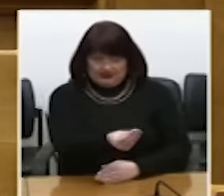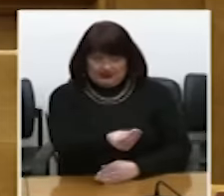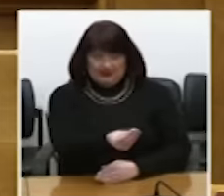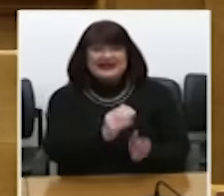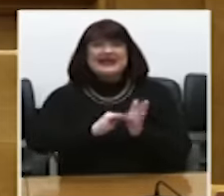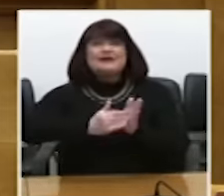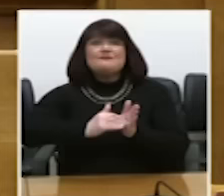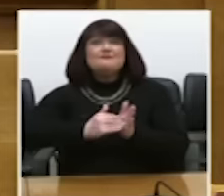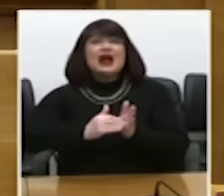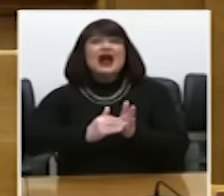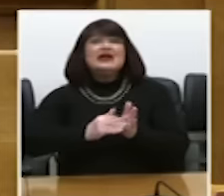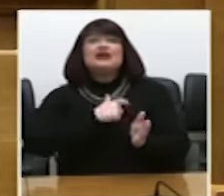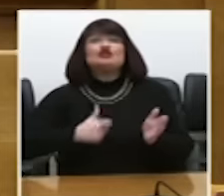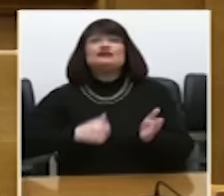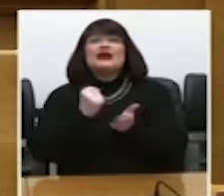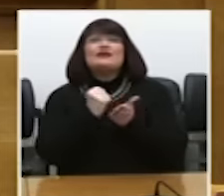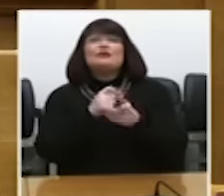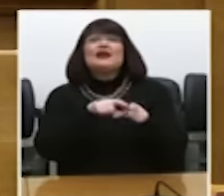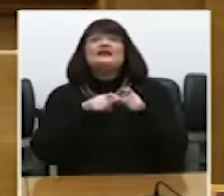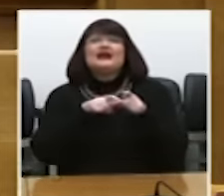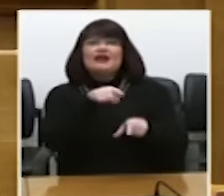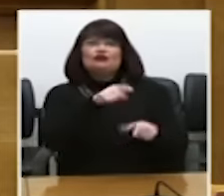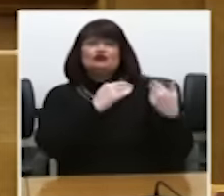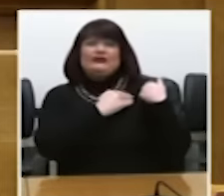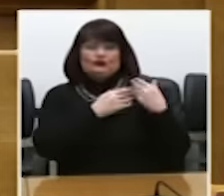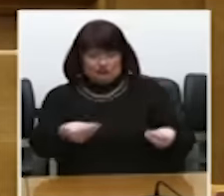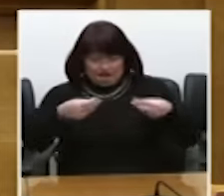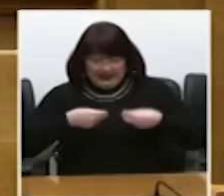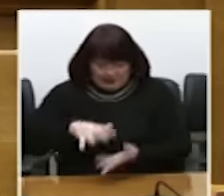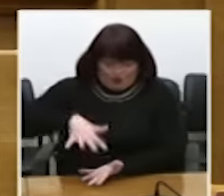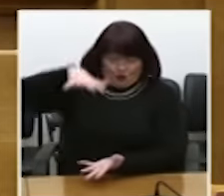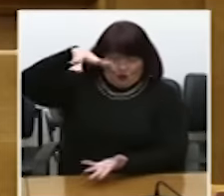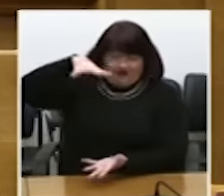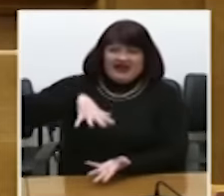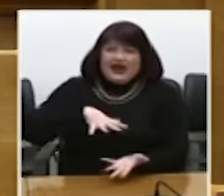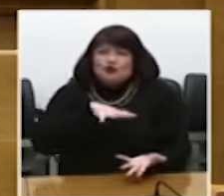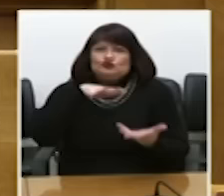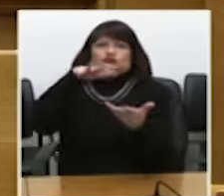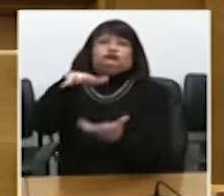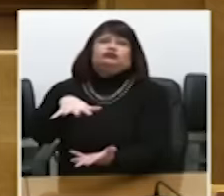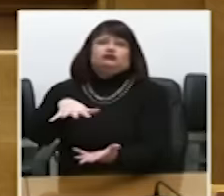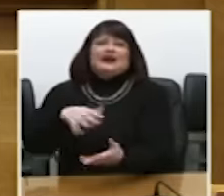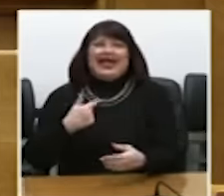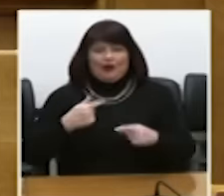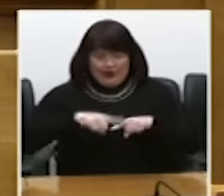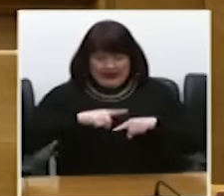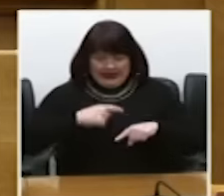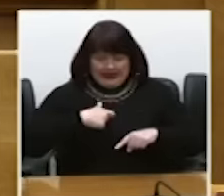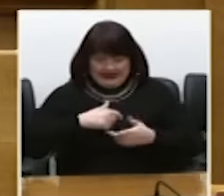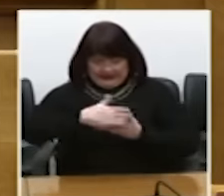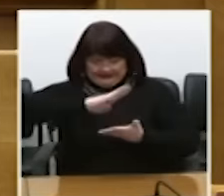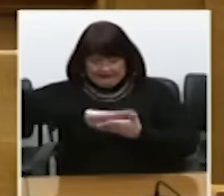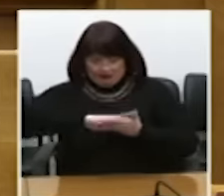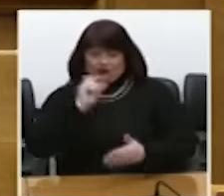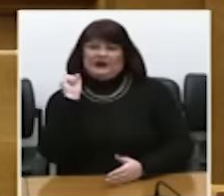της ταχυδρομικής εταιρείας. Αλήθεια, για τον Έλληνα ψηφοφόρο που θα ψηφίσει με επιστολική ψήφο κάπου